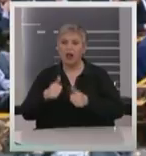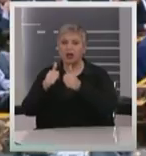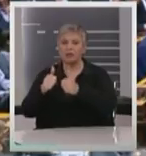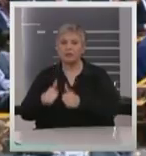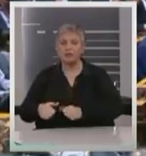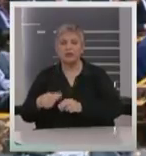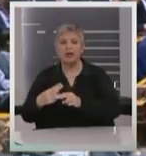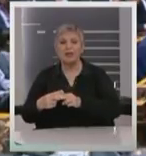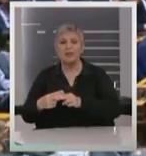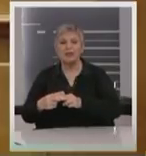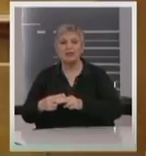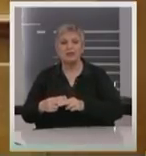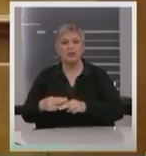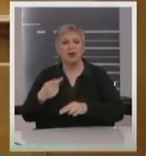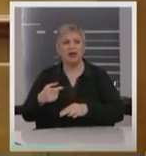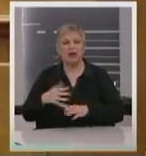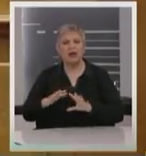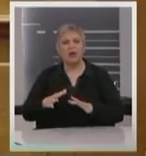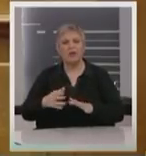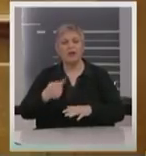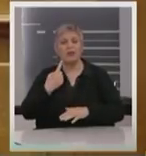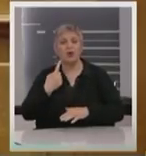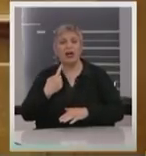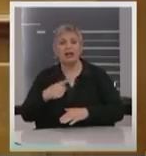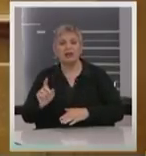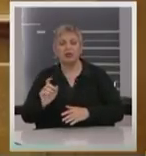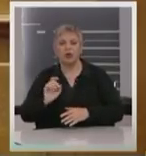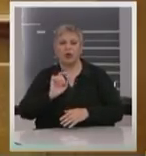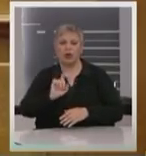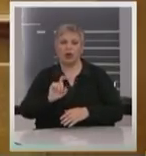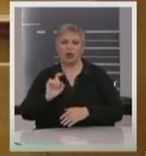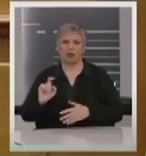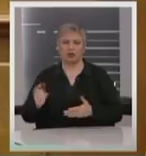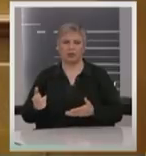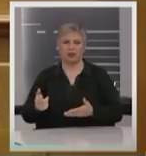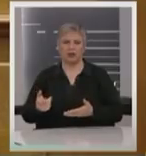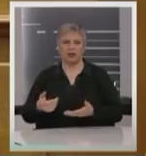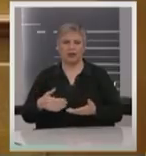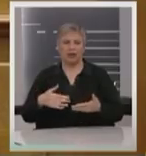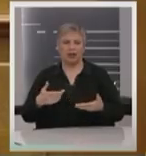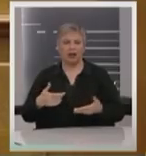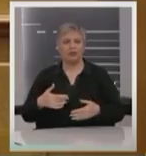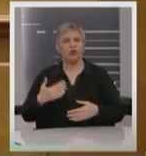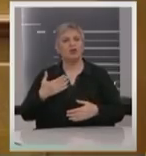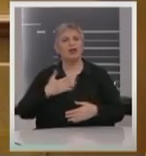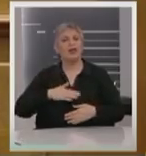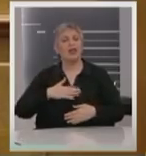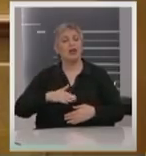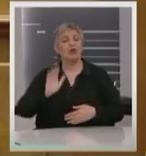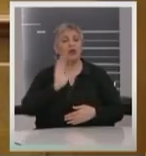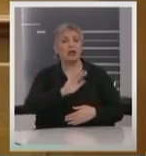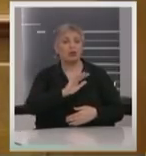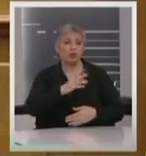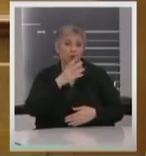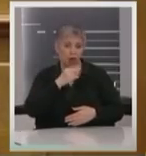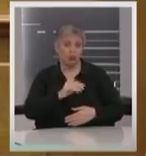του Υπουργείου Οικονομικών, λιγότερο από 100 εκατομμύρια μέσα σε 30 μήνες. Και επί τη ευκαιρία, και μιας και σας έχω εδώ, κύριε Υπουργέ των